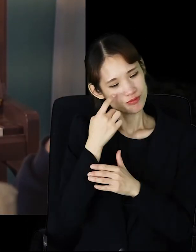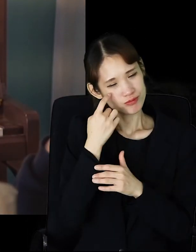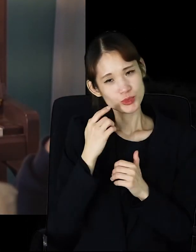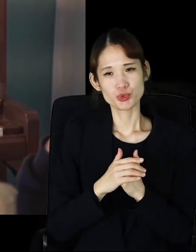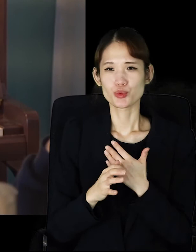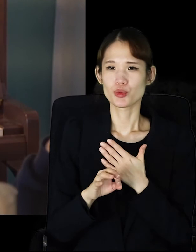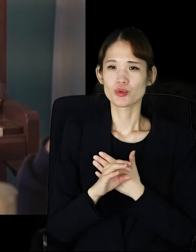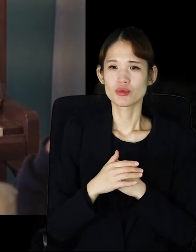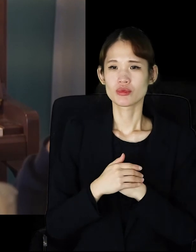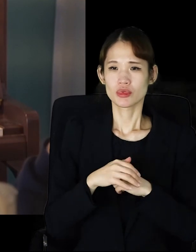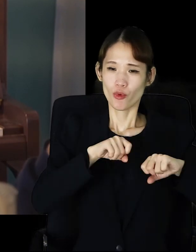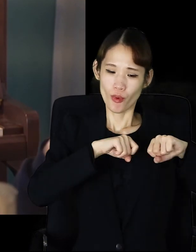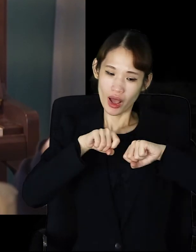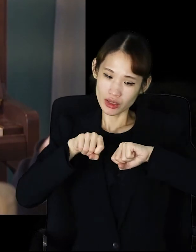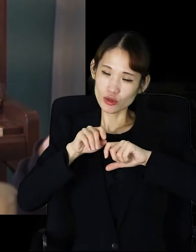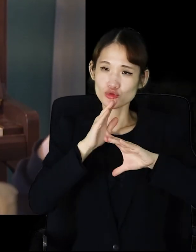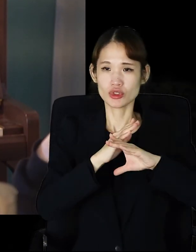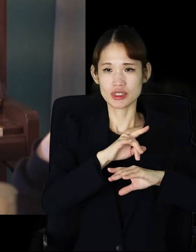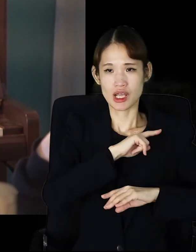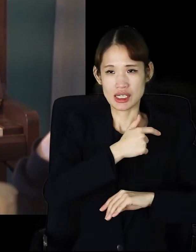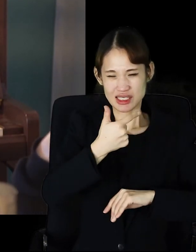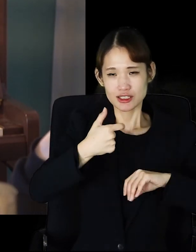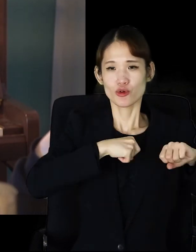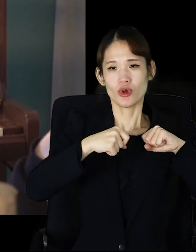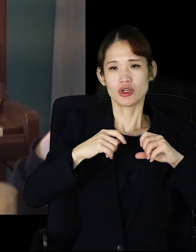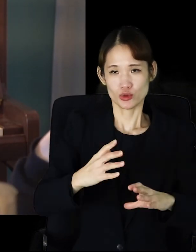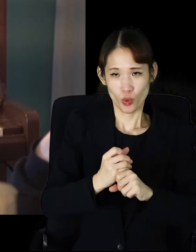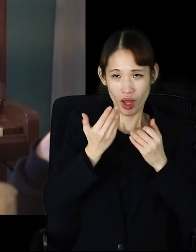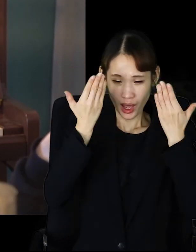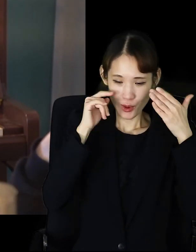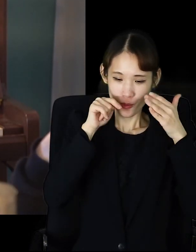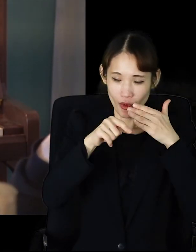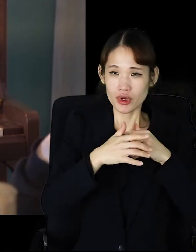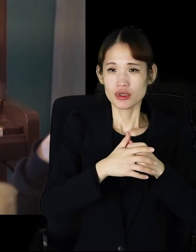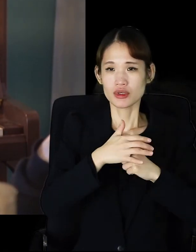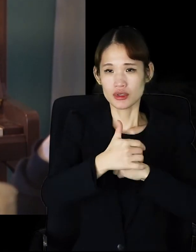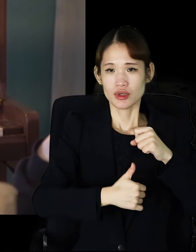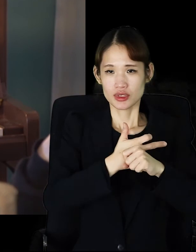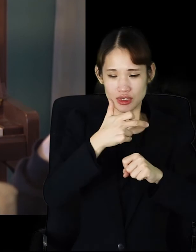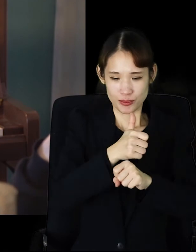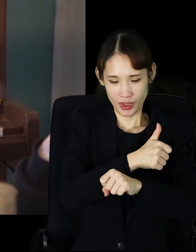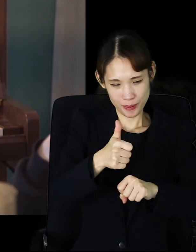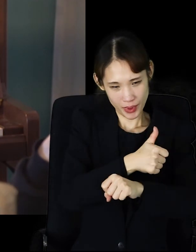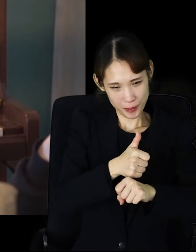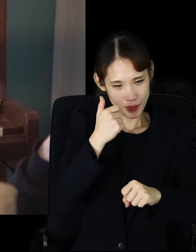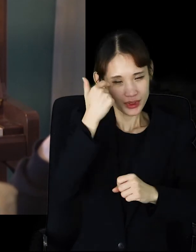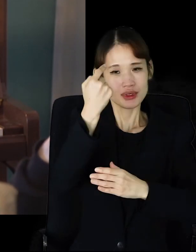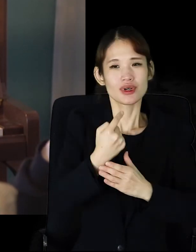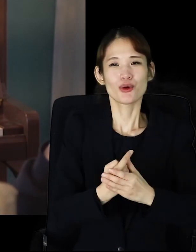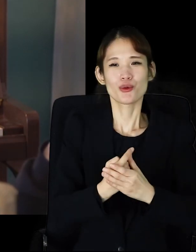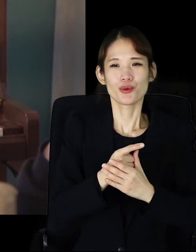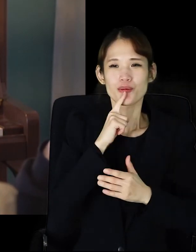해보면은 제가 했던 활동들 중에 어쩌면 가장 큰 활동이 통합학교에서 12년을 다닌 걸 수도 있겠다라는 생각을 오면서